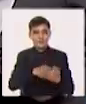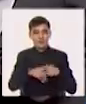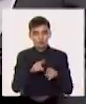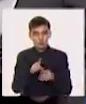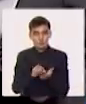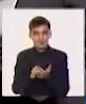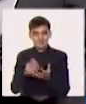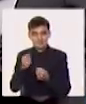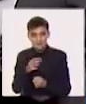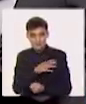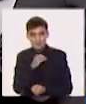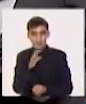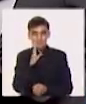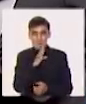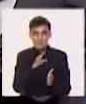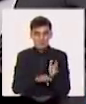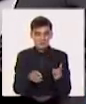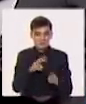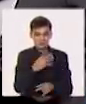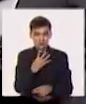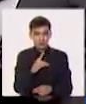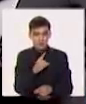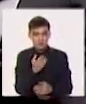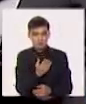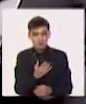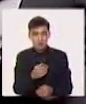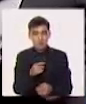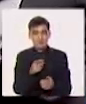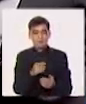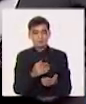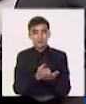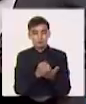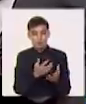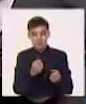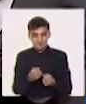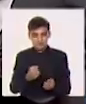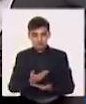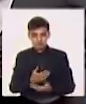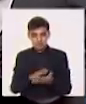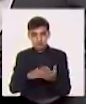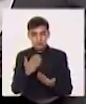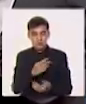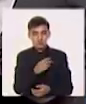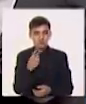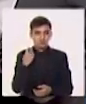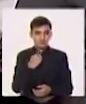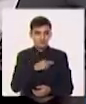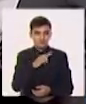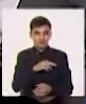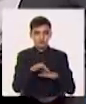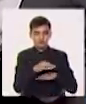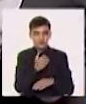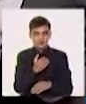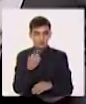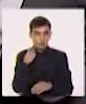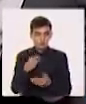алатын зейнетақысы мен анасыз қалған 4 баласының жәрдемақысы күн көре ме, әлде қайтыс болған әйелінің қарызын жаба ма? Келесі бейне